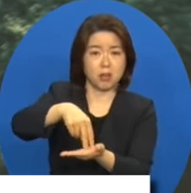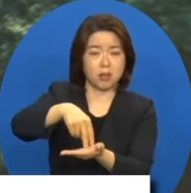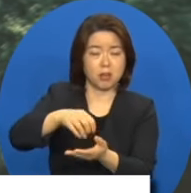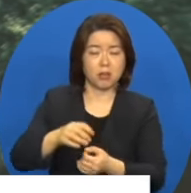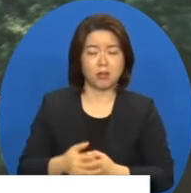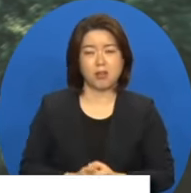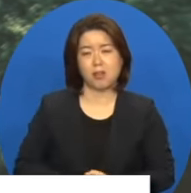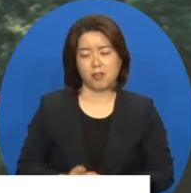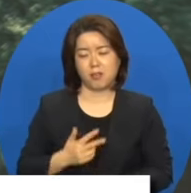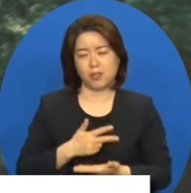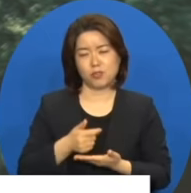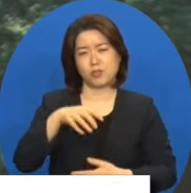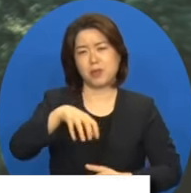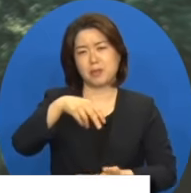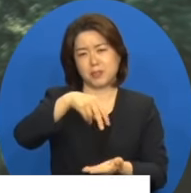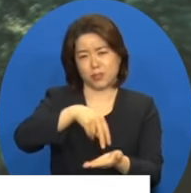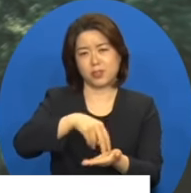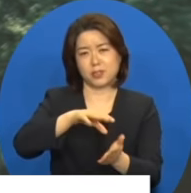섰을 때